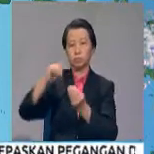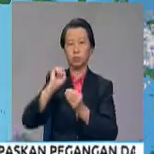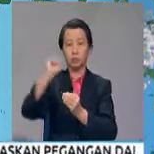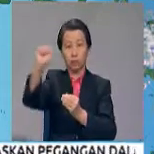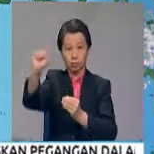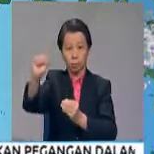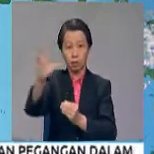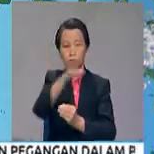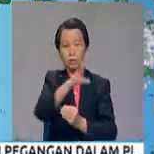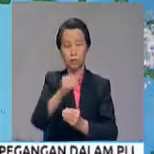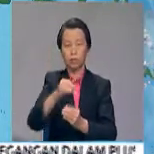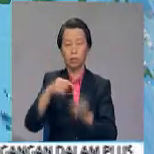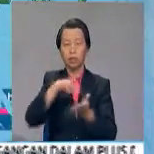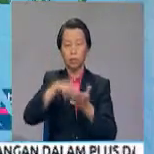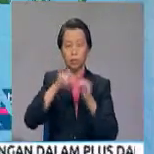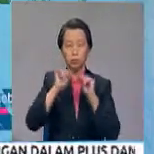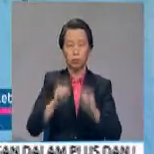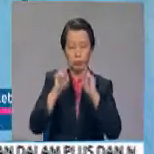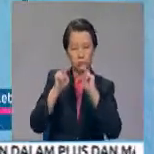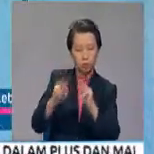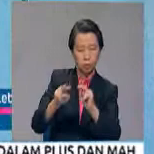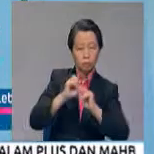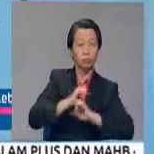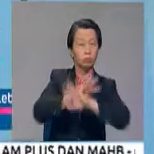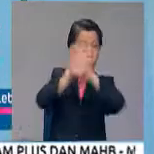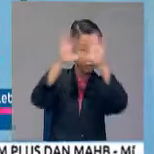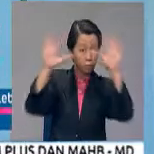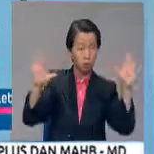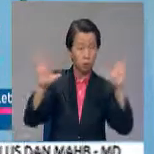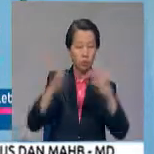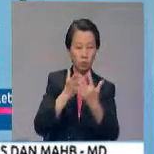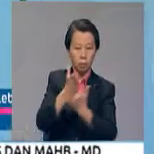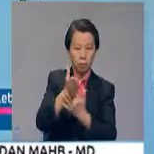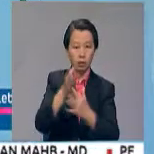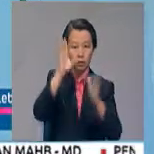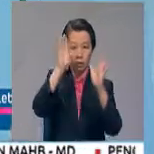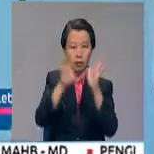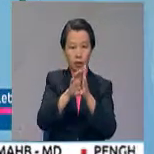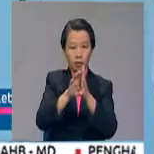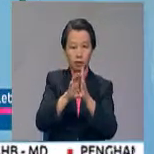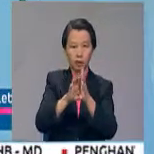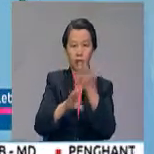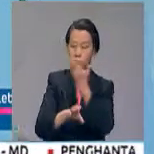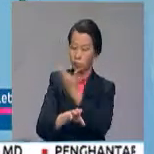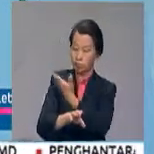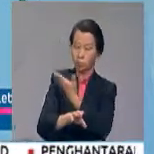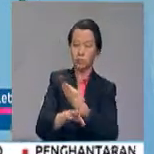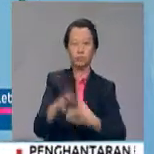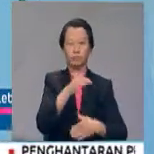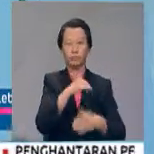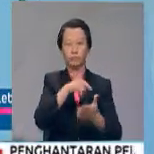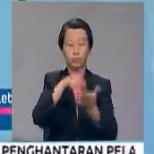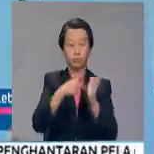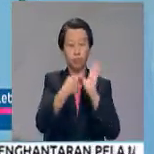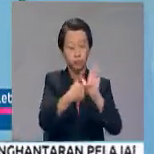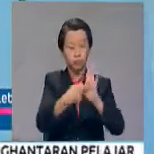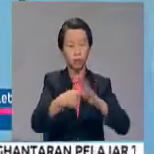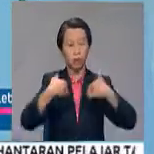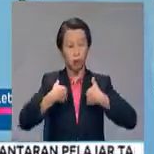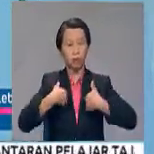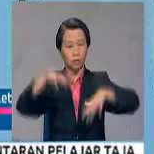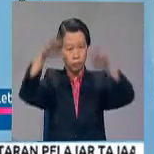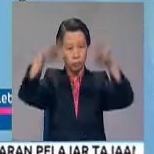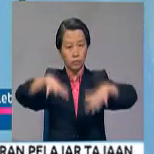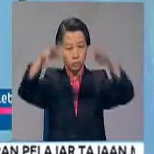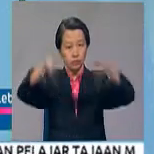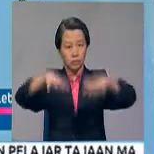Sabah. Dan hal ini dapat dilihat dengan lebih jelas lagi melalui paparan imej gema radar. Imej menunjukkan hujan di beberapa